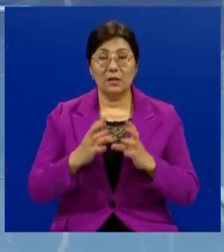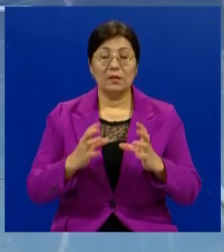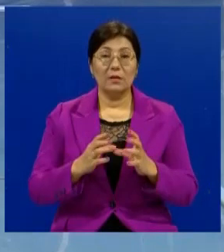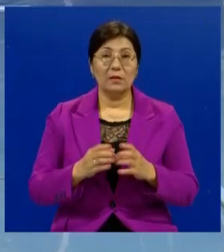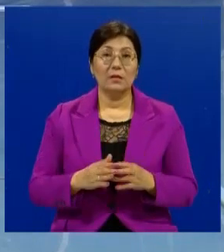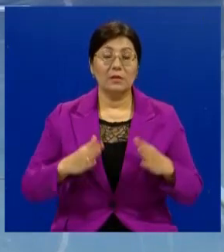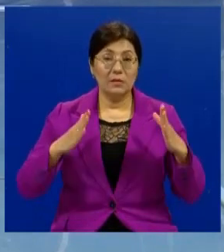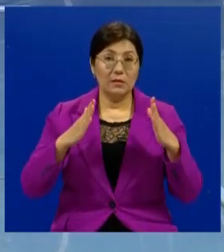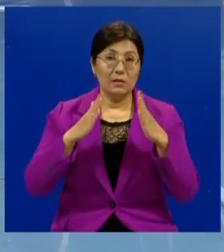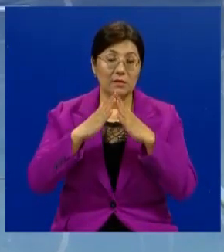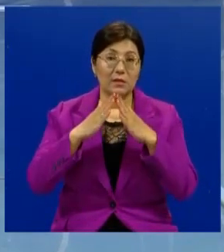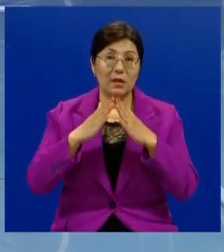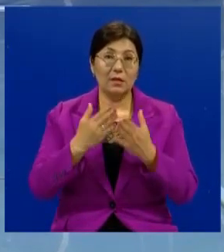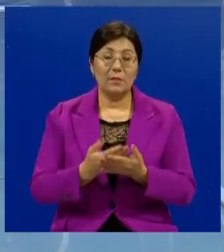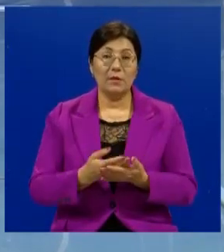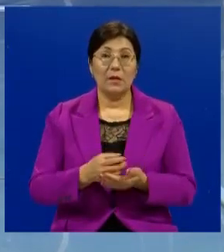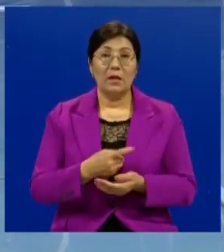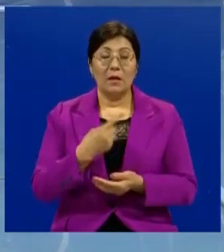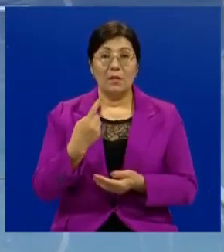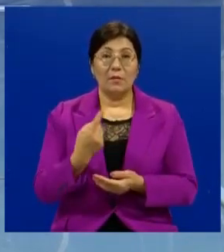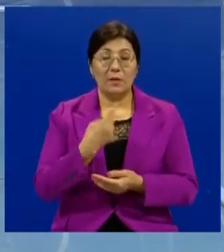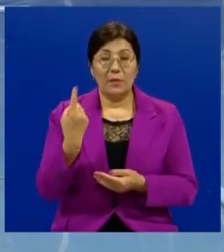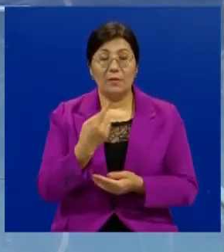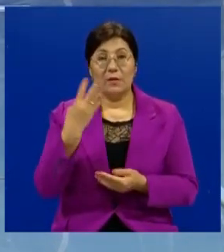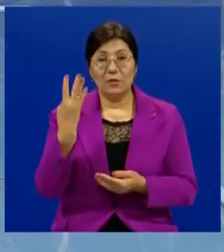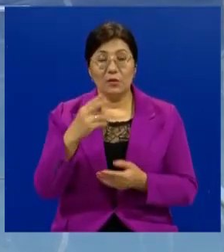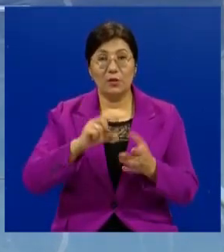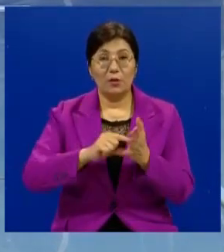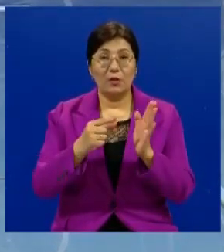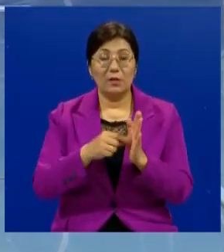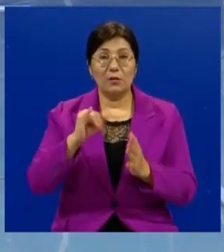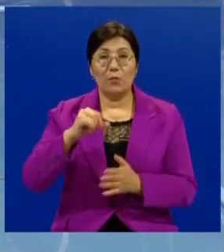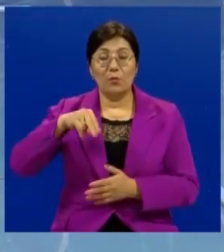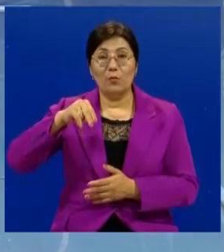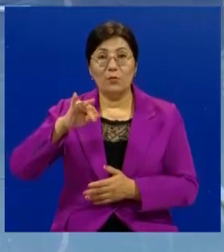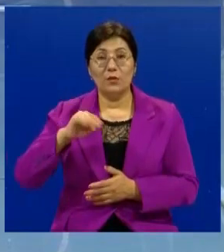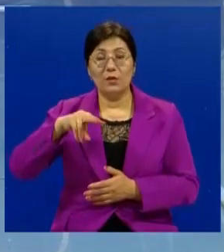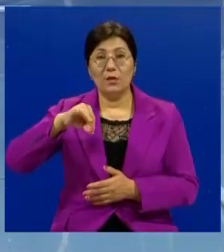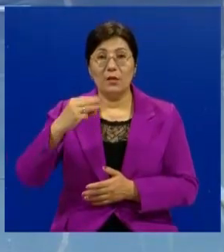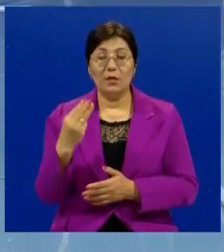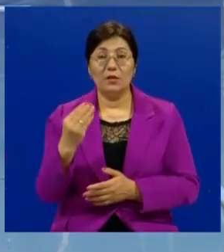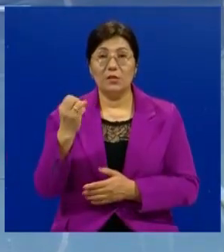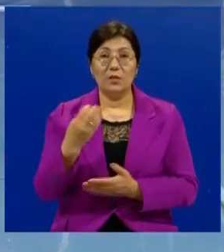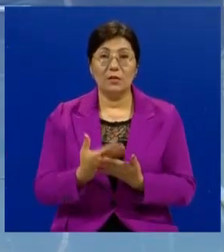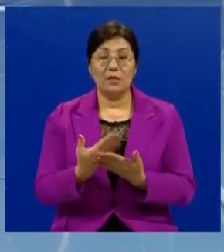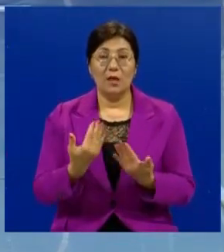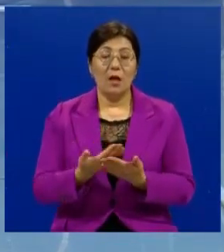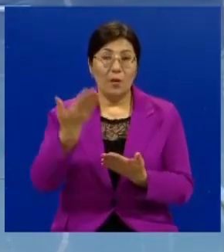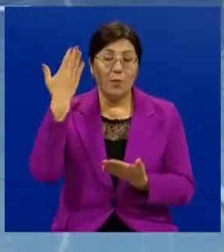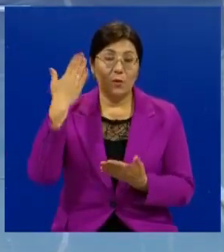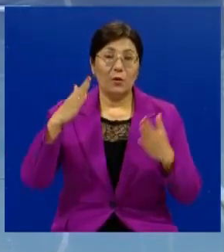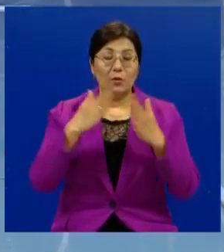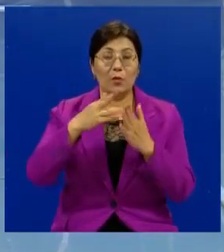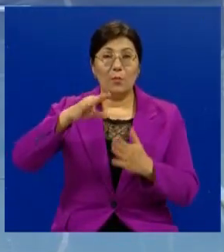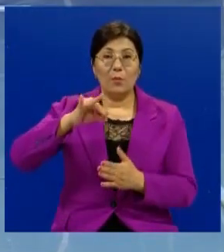здание первой четырехклассного училища. Это, значит, 9 лет учебы. Ну, бывший дом пионеров, сейчас